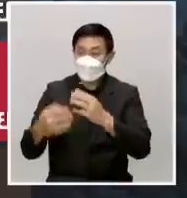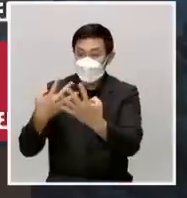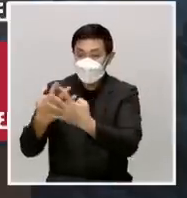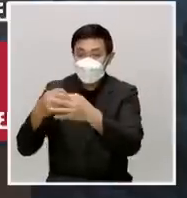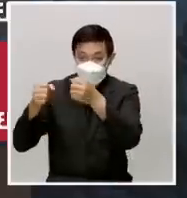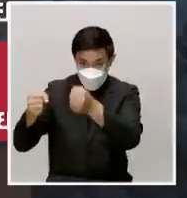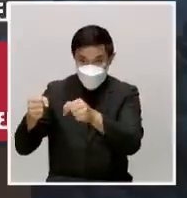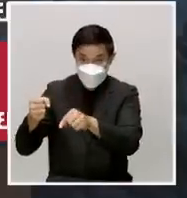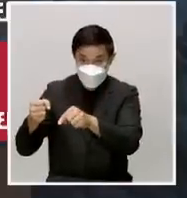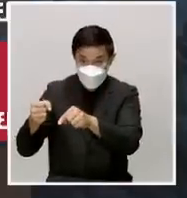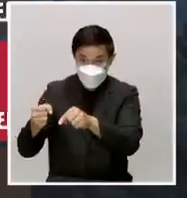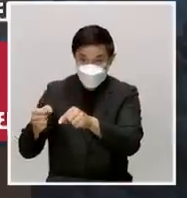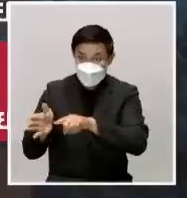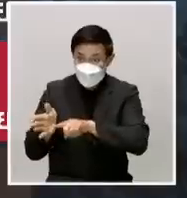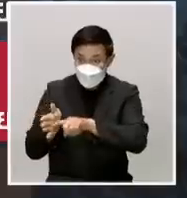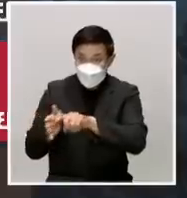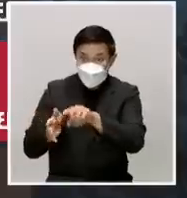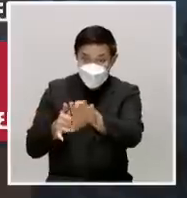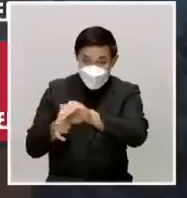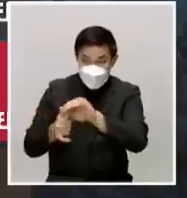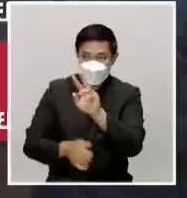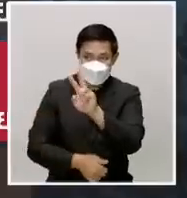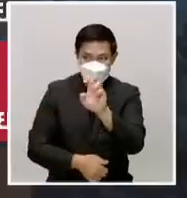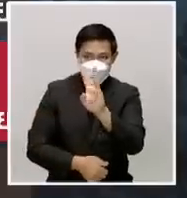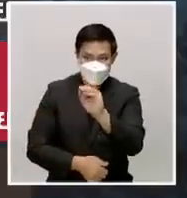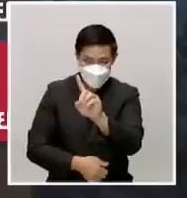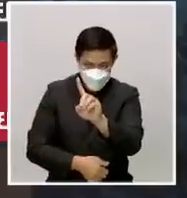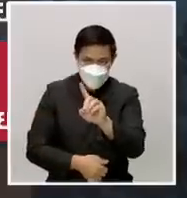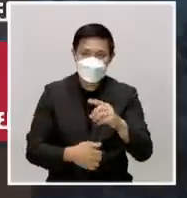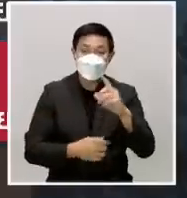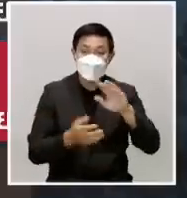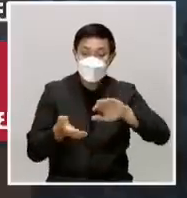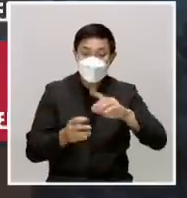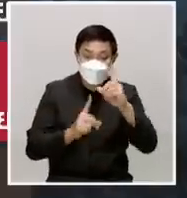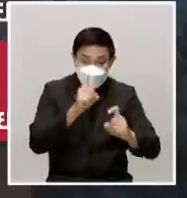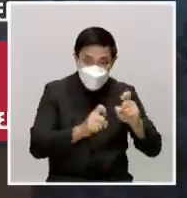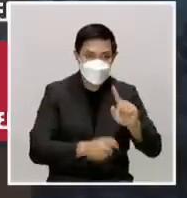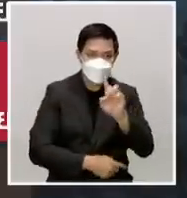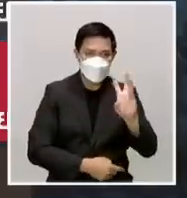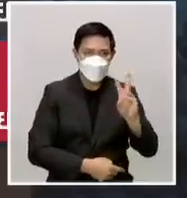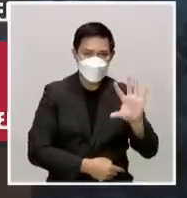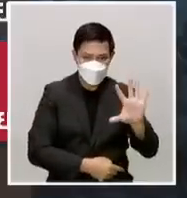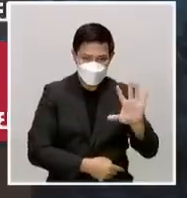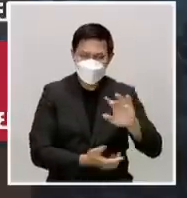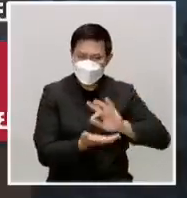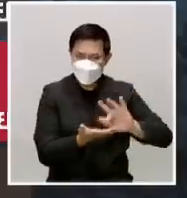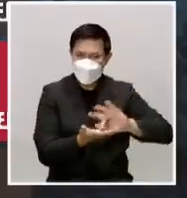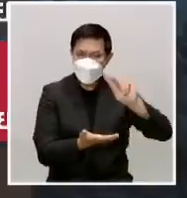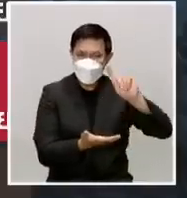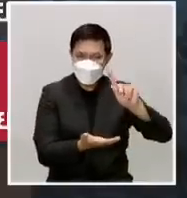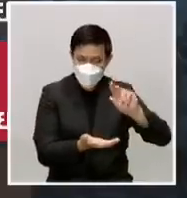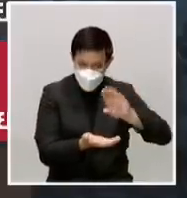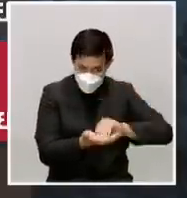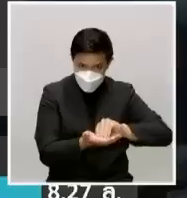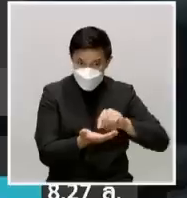และเสียชีวิตเพิ่มขึ้น165รายด้วยกันส่วนภาพรวมการฉีดวัคซีนข้อมูลจากหมอพร้อมณวันที่